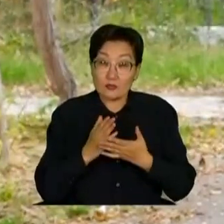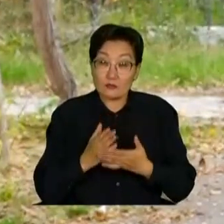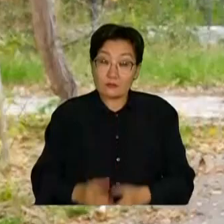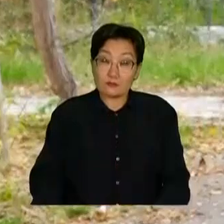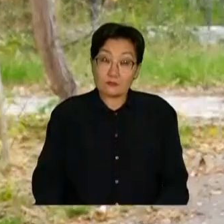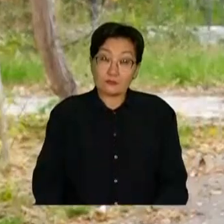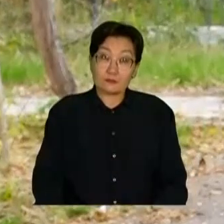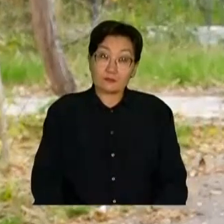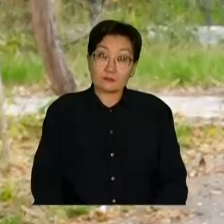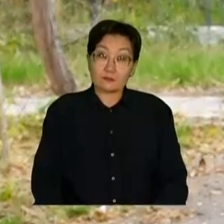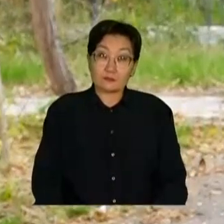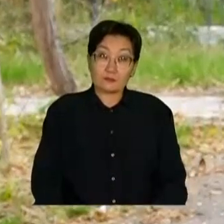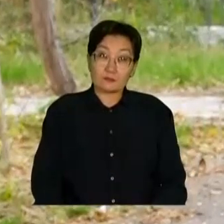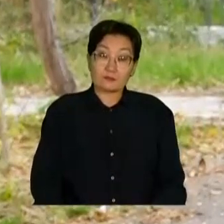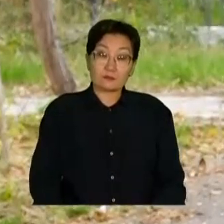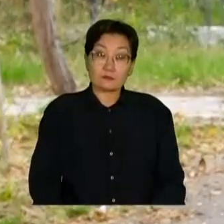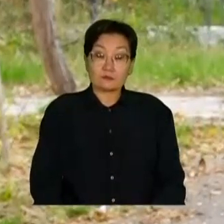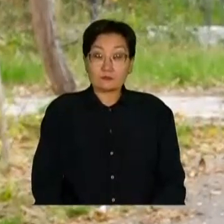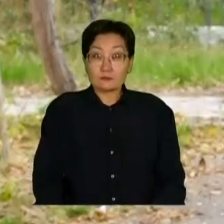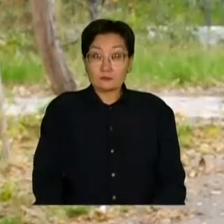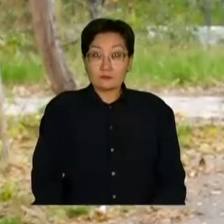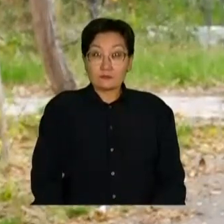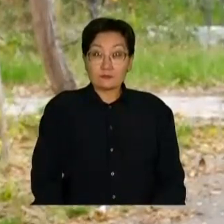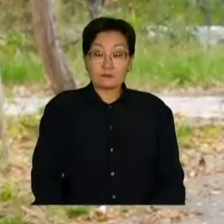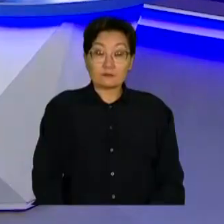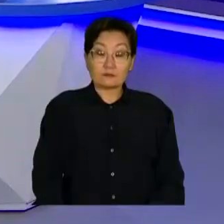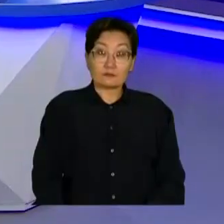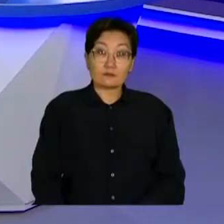Есқара, Ғалымжан Есенбаев, Алматы телеарнасы, Жамбыл облысынан.